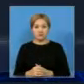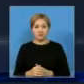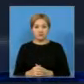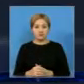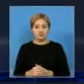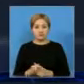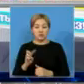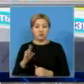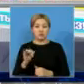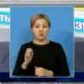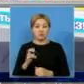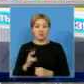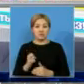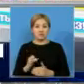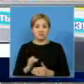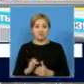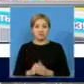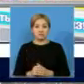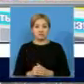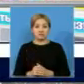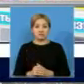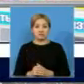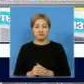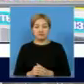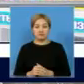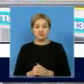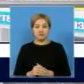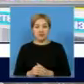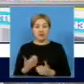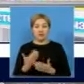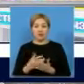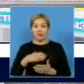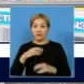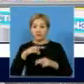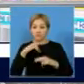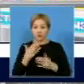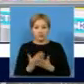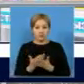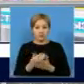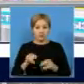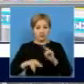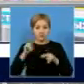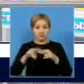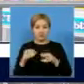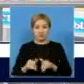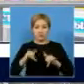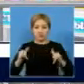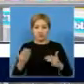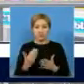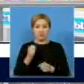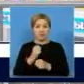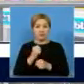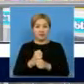Нур Отан партиясынын сайлоу бағдарламасы. Особое внимание было уделено строительству, развитию